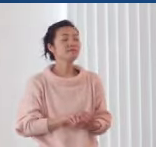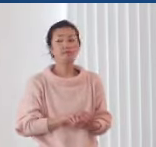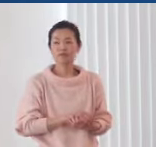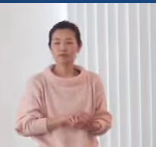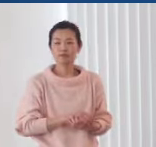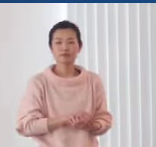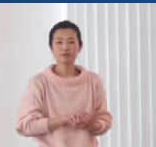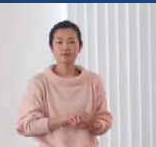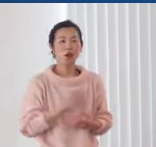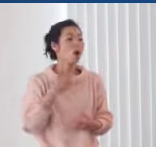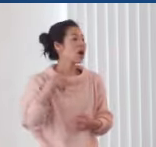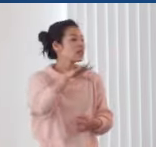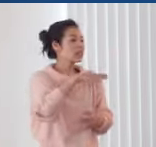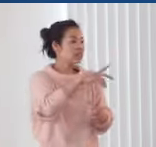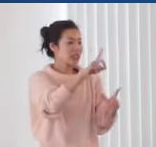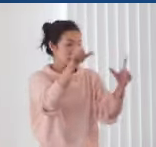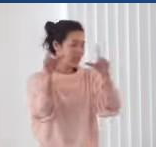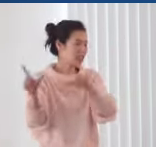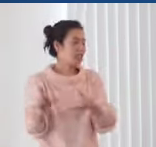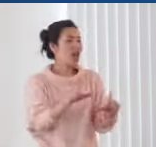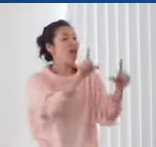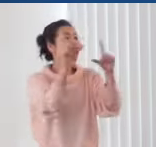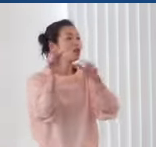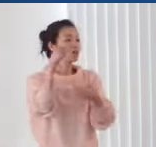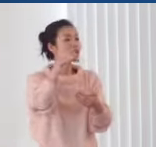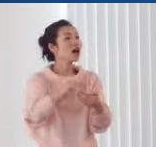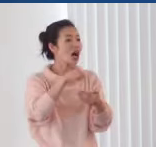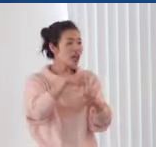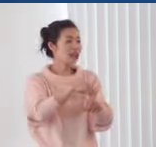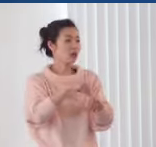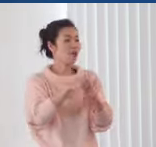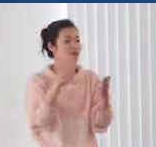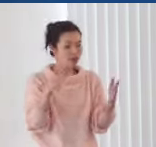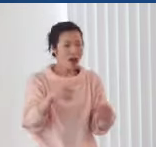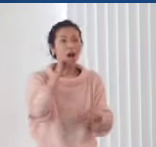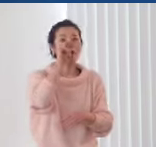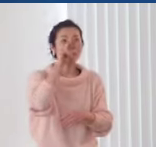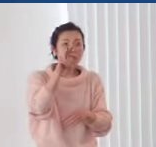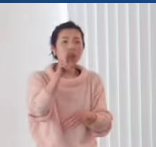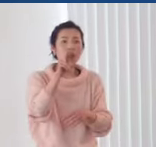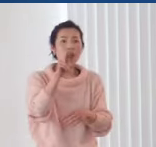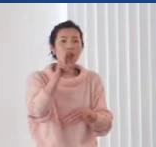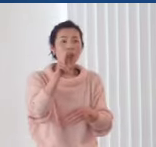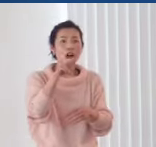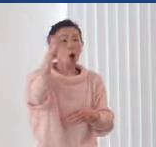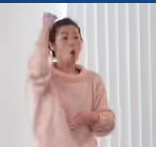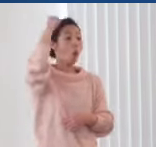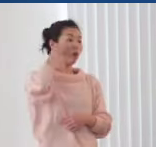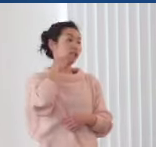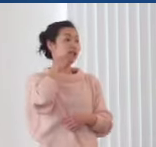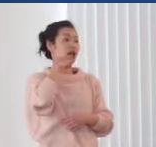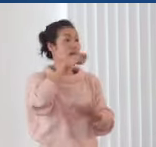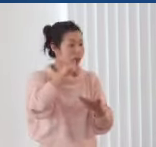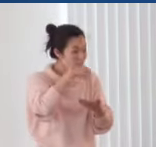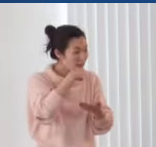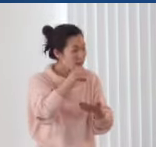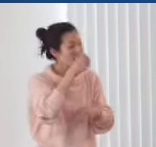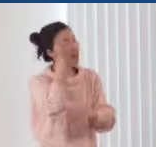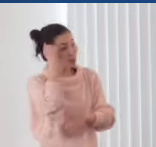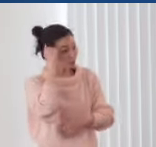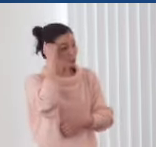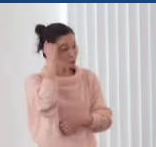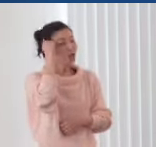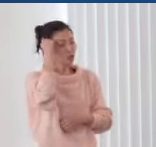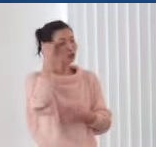まあ、私たちは、時間の中に生きています。この時間というのは過去から現在未来へ